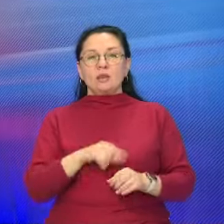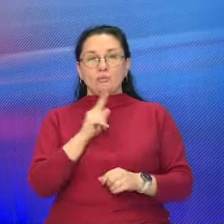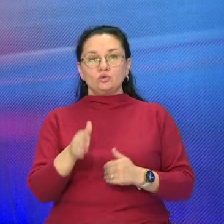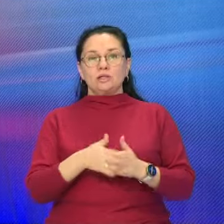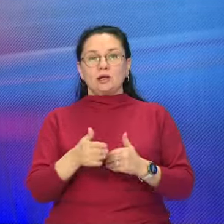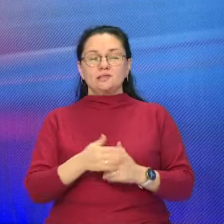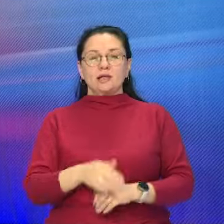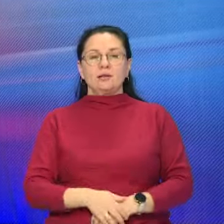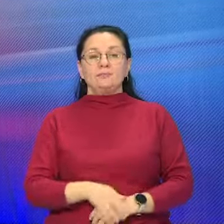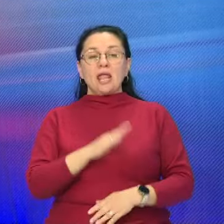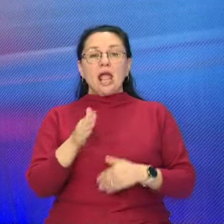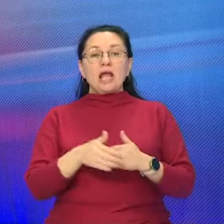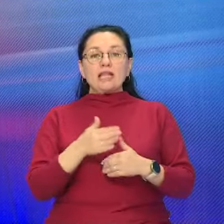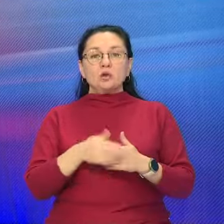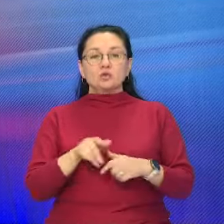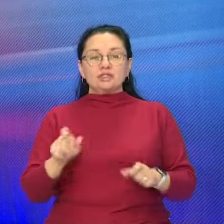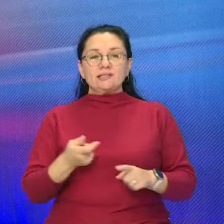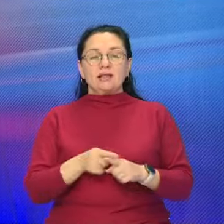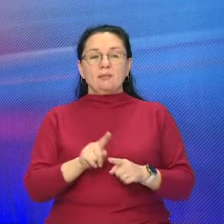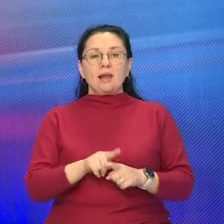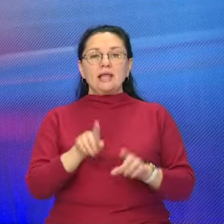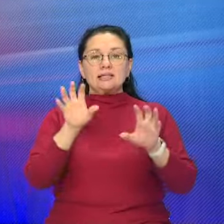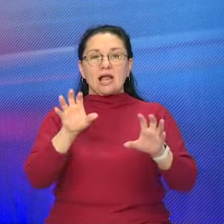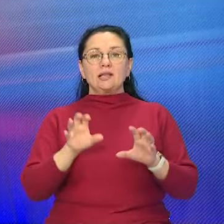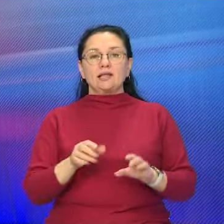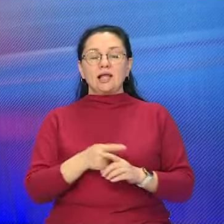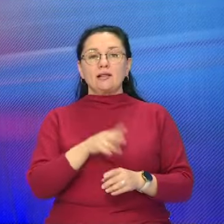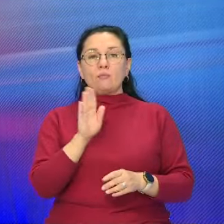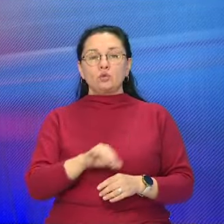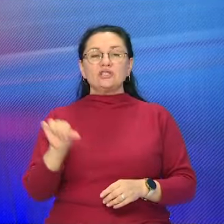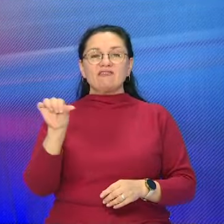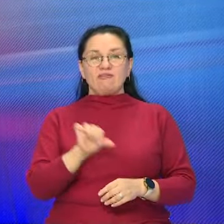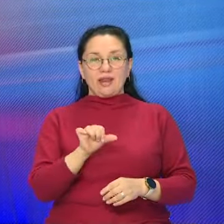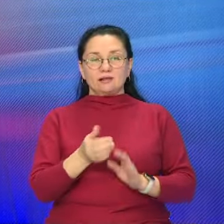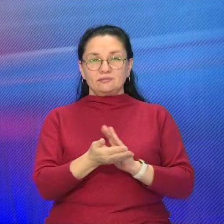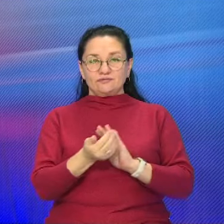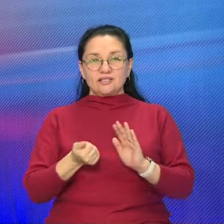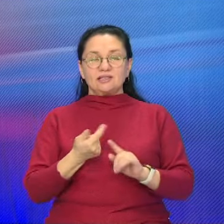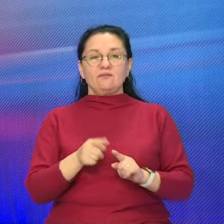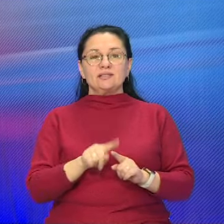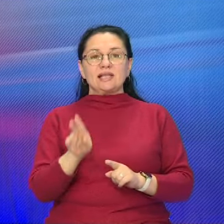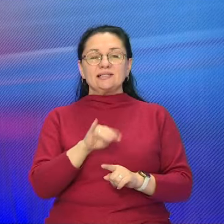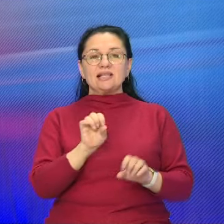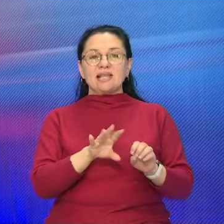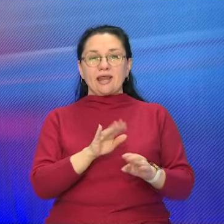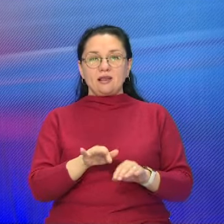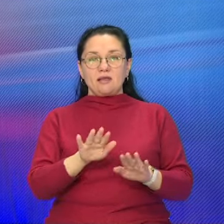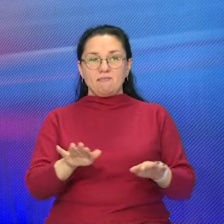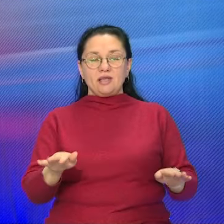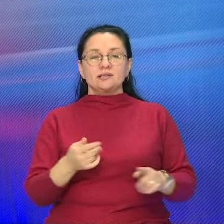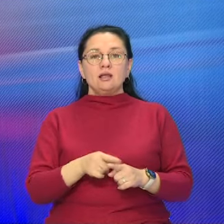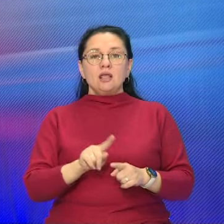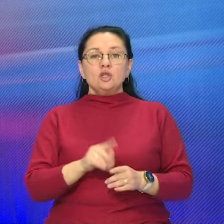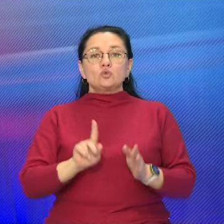покарання. К нарушителям природоохранного законодательства взыскивается вред, причиненный окружающей среде засорением отходов. Уже с начала